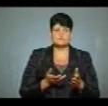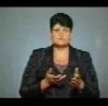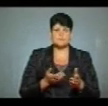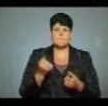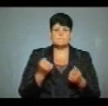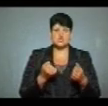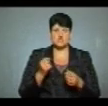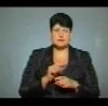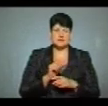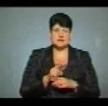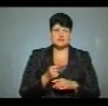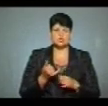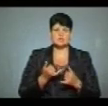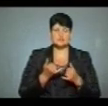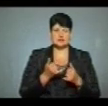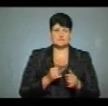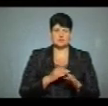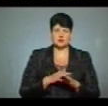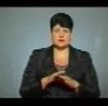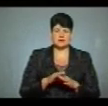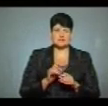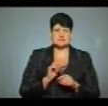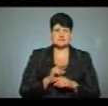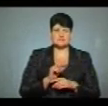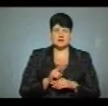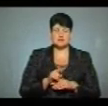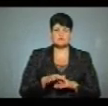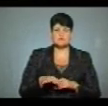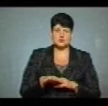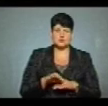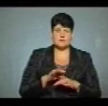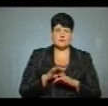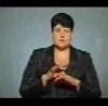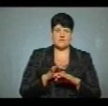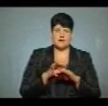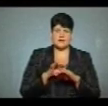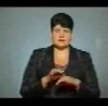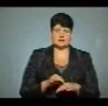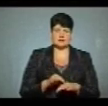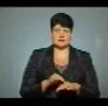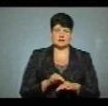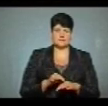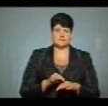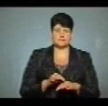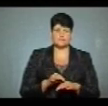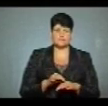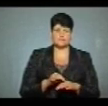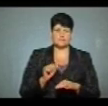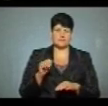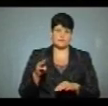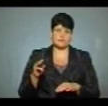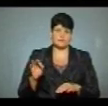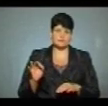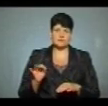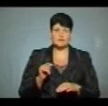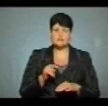Машина призначена для виконання бойових завдань в зоні проведення операції об'єднаних сил.